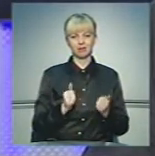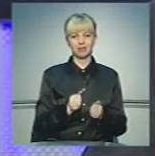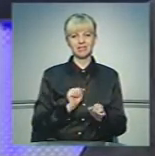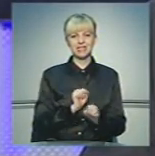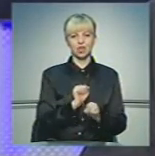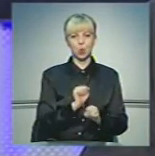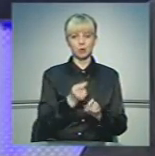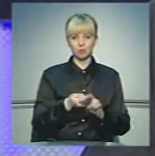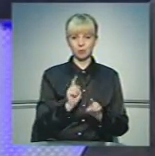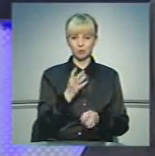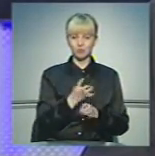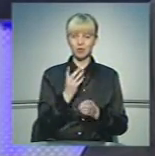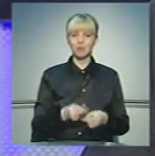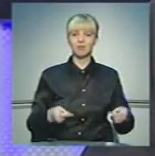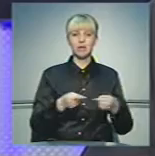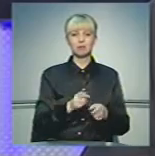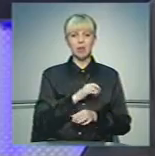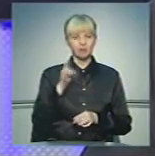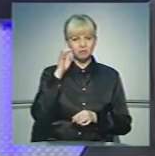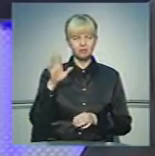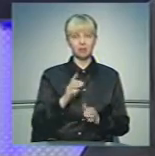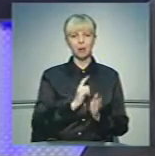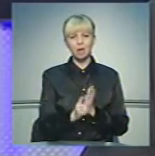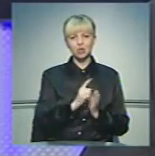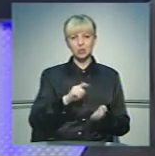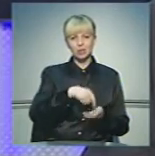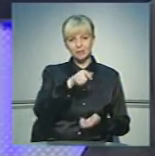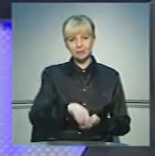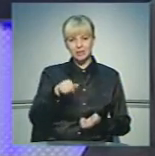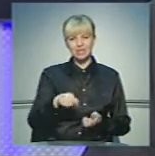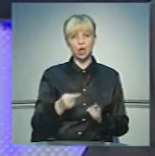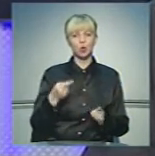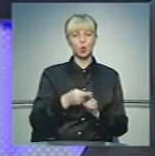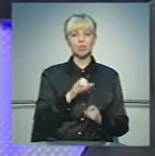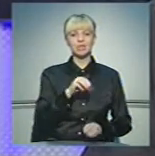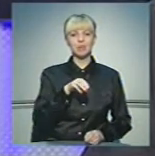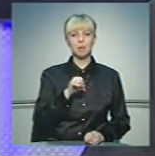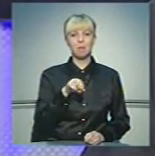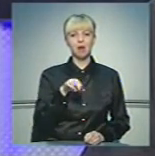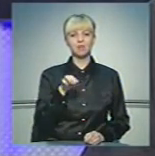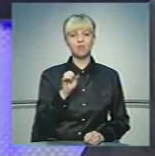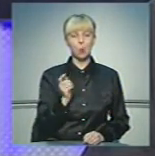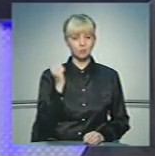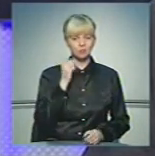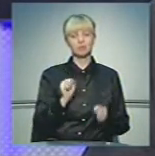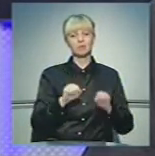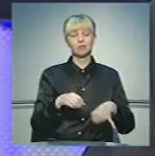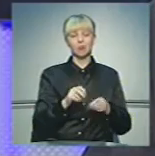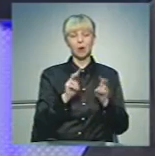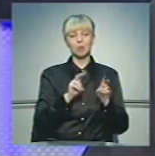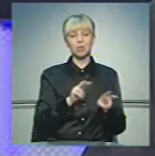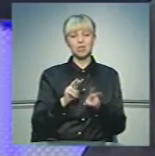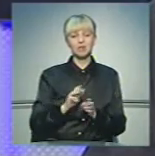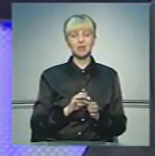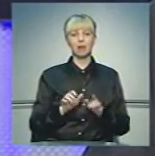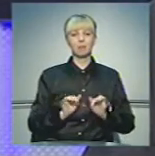в першу чергу необхідно визначити найпопулярніші маршрути містян. Додаток до смартфонів, який дасть змогу прослідкувати за